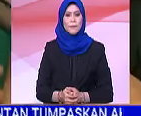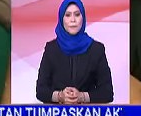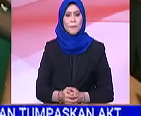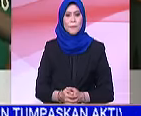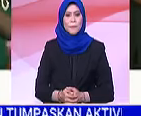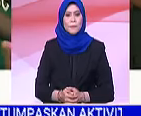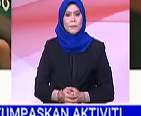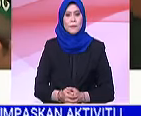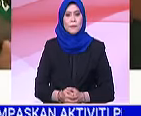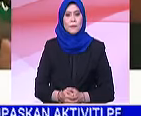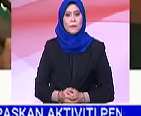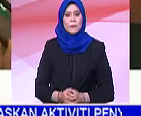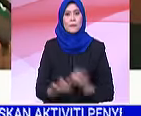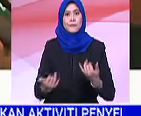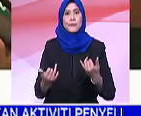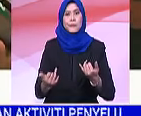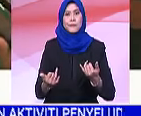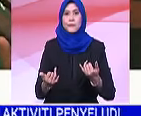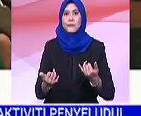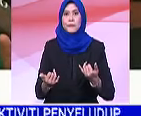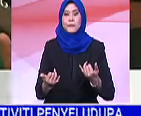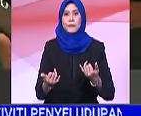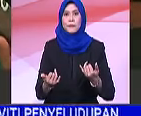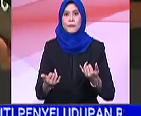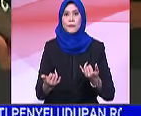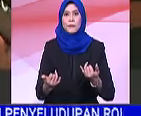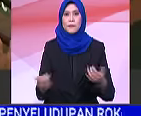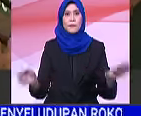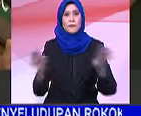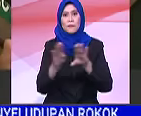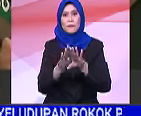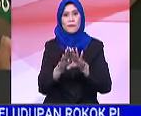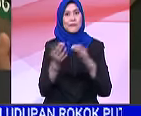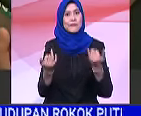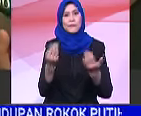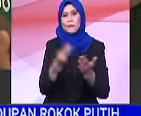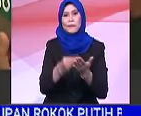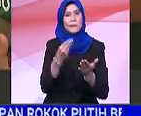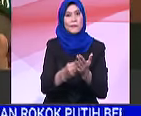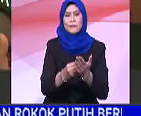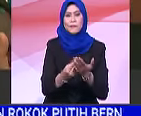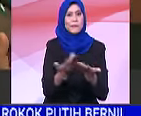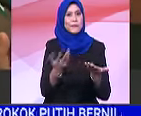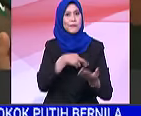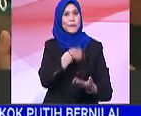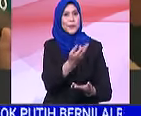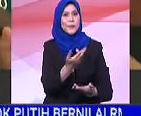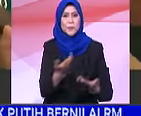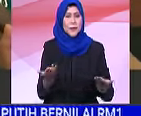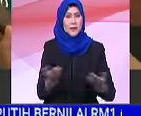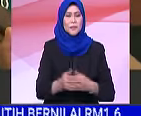There are times where they have to close down and immediately they lost an income.